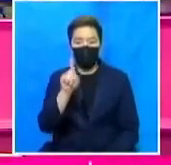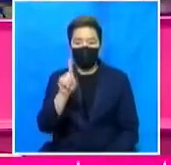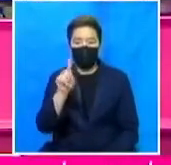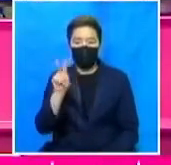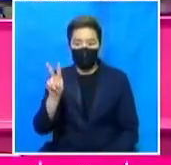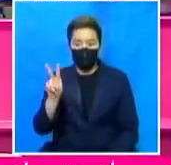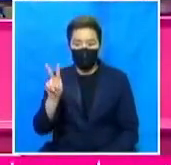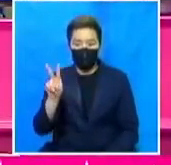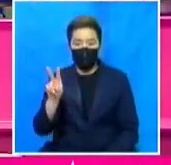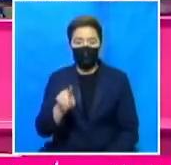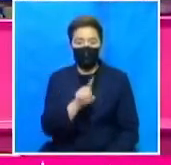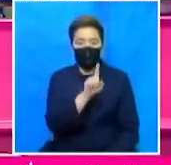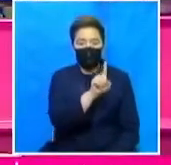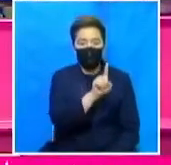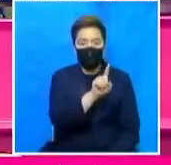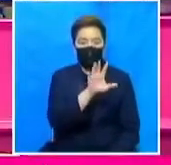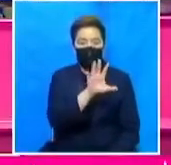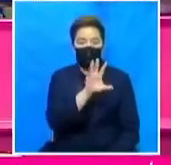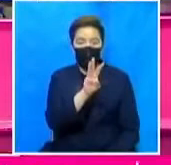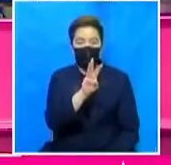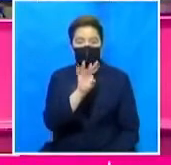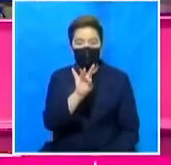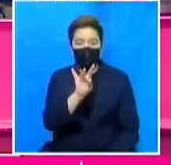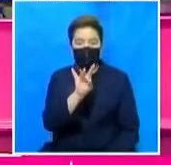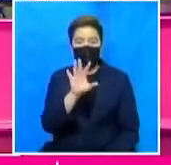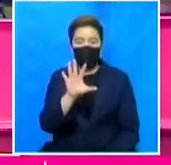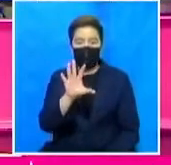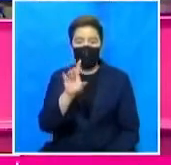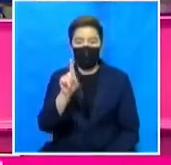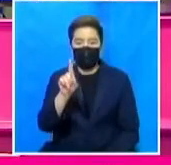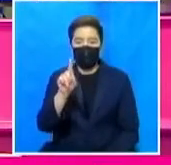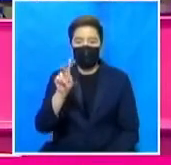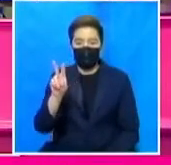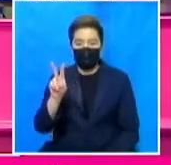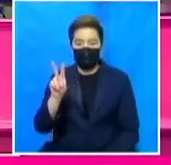องหนึ่งห้าหกแปดห้าหนึ่งสอง